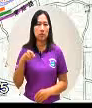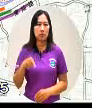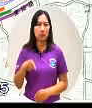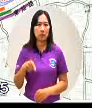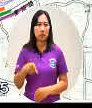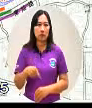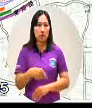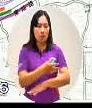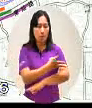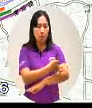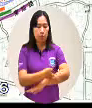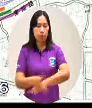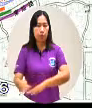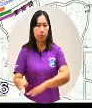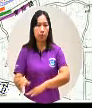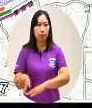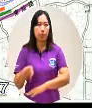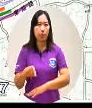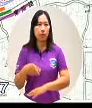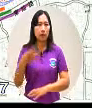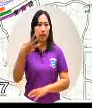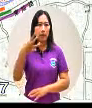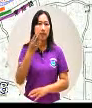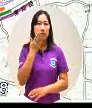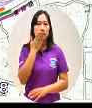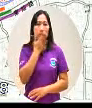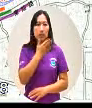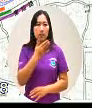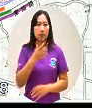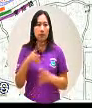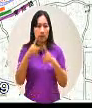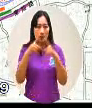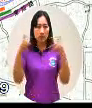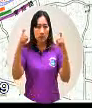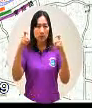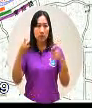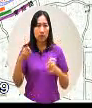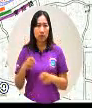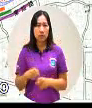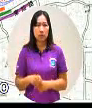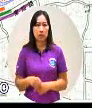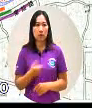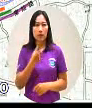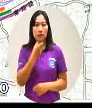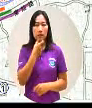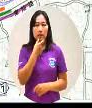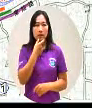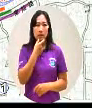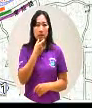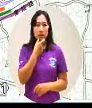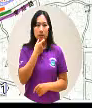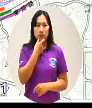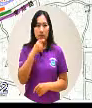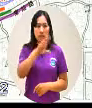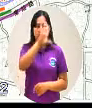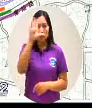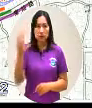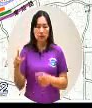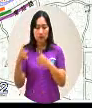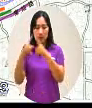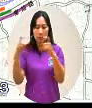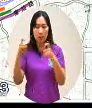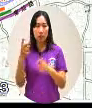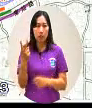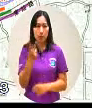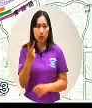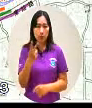啦。这个3000公啦吼，这朱天公，这是一个两间足大的公庙，这附近拢住户，哦，你看，这四颗